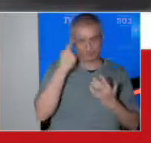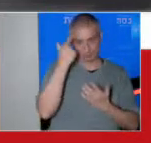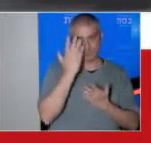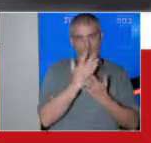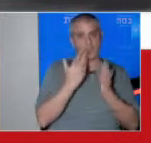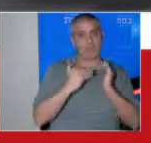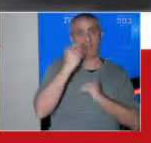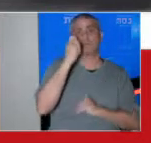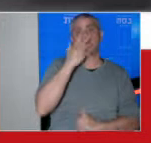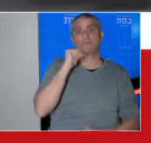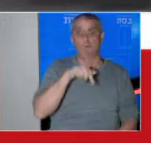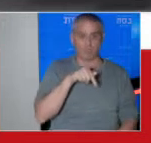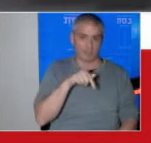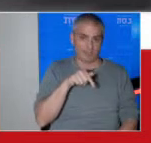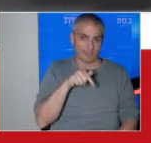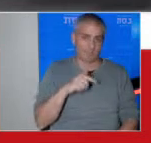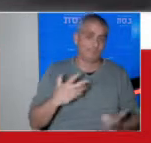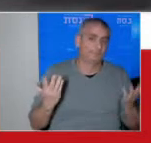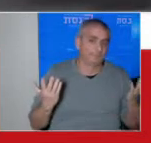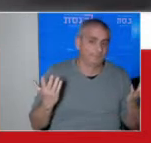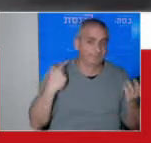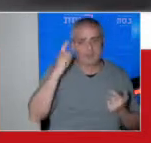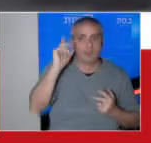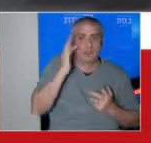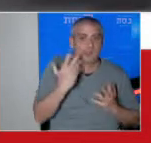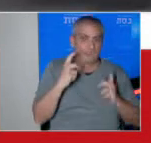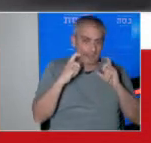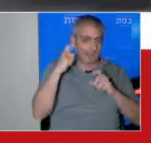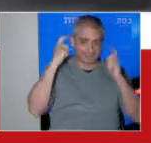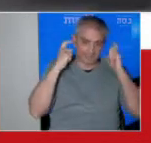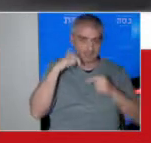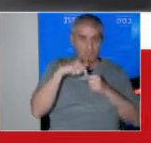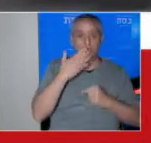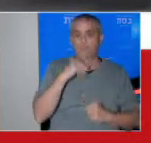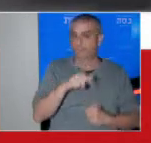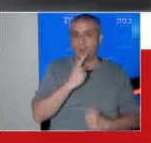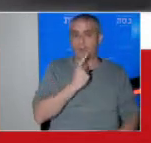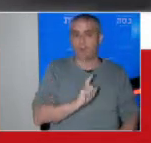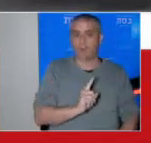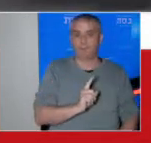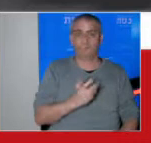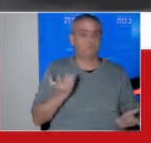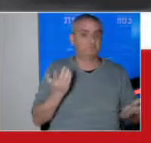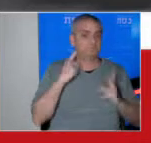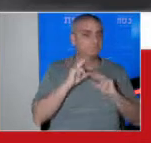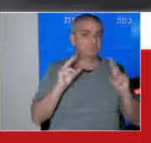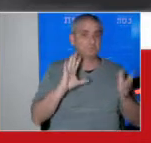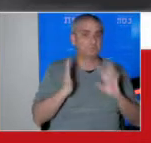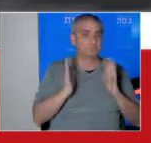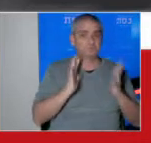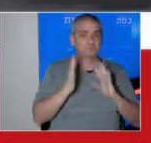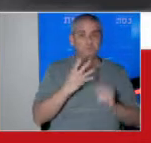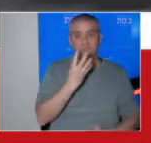שכבר התייקרו בישראל, אני לא יודעת כמה דיסני פלוס יעלה בארץ, הם לא אומרים, אבל לפי השמועות זה יהיה משהו